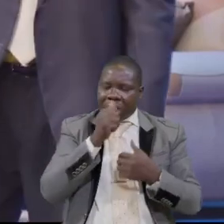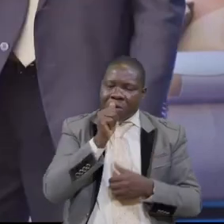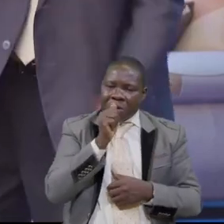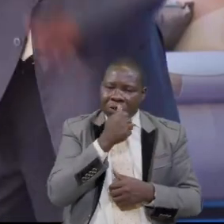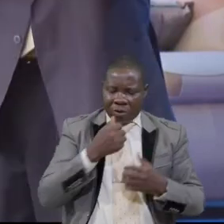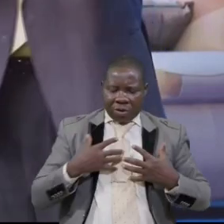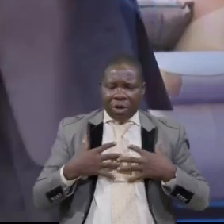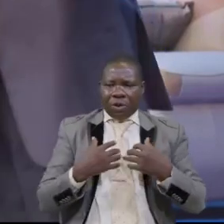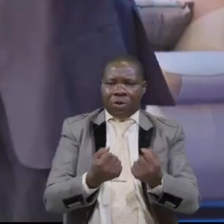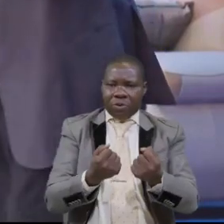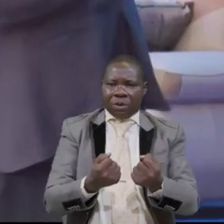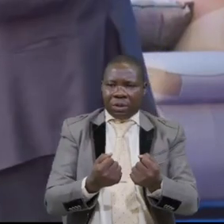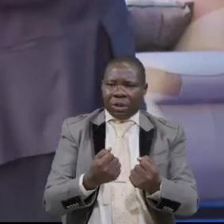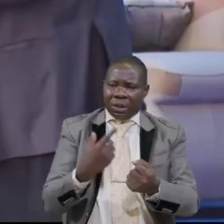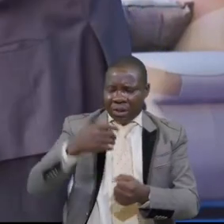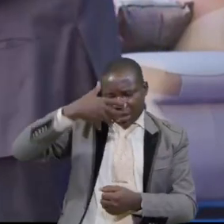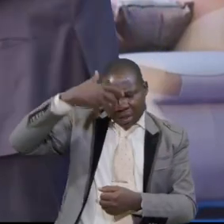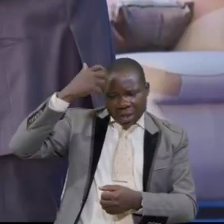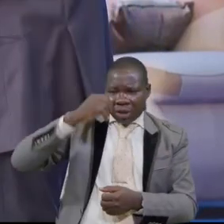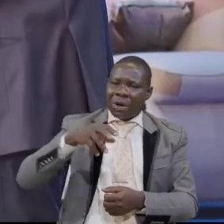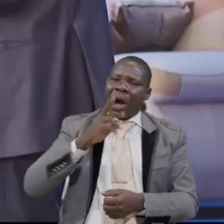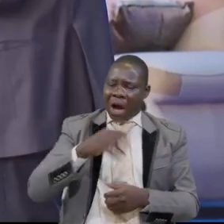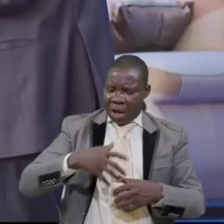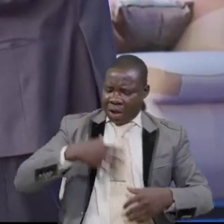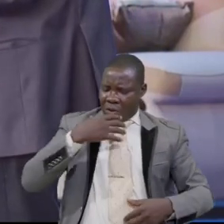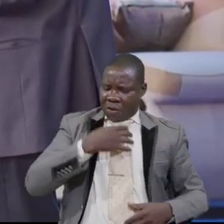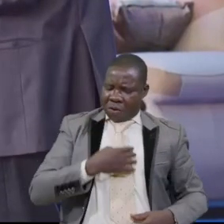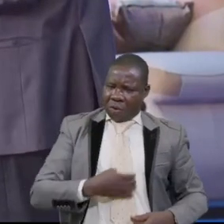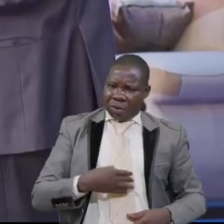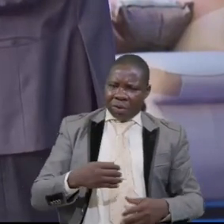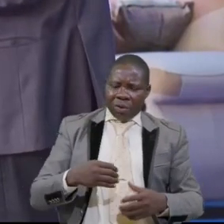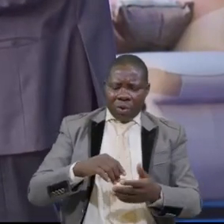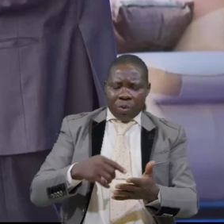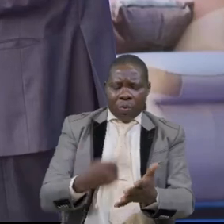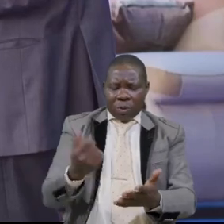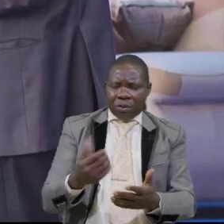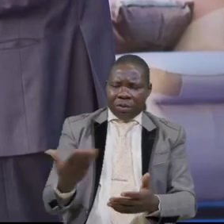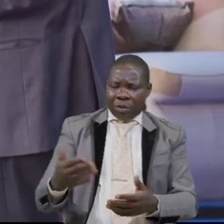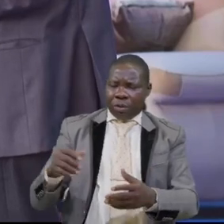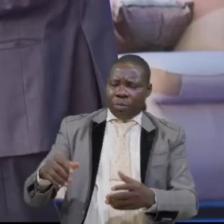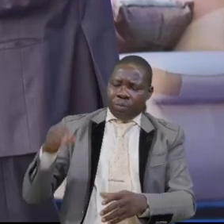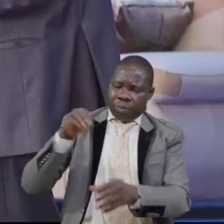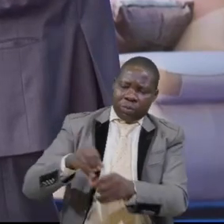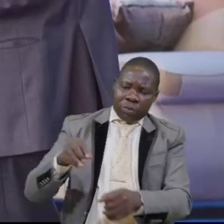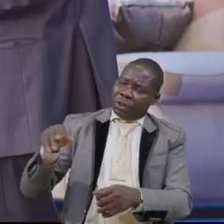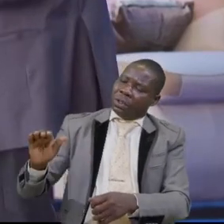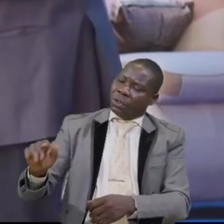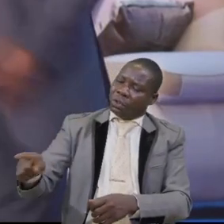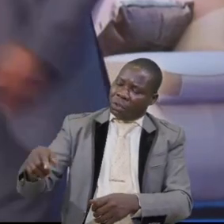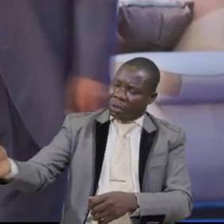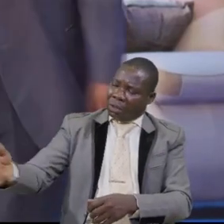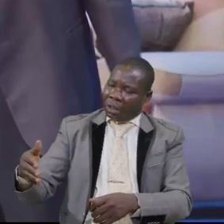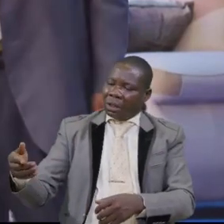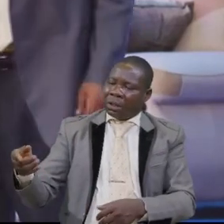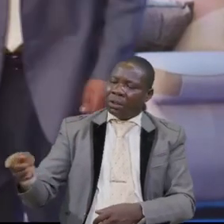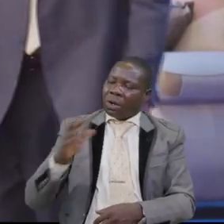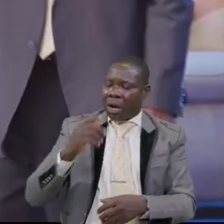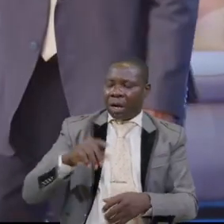lions sont restés là affamés. Une fois qu'on te jette dedans, tu as foutu. Mais peu